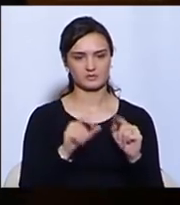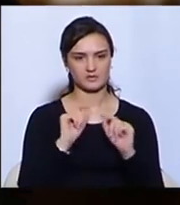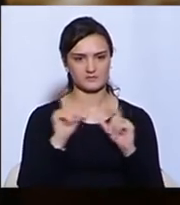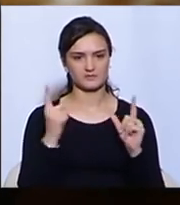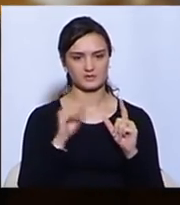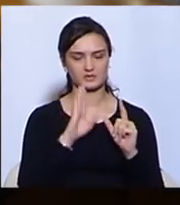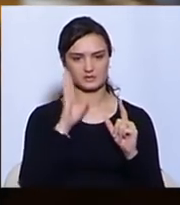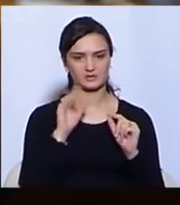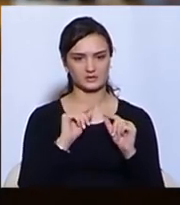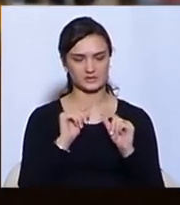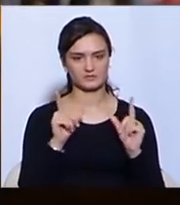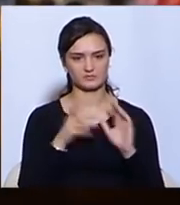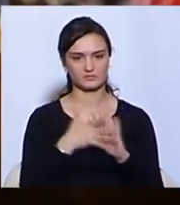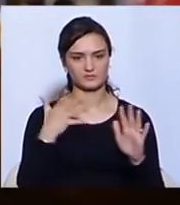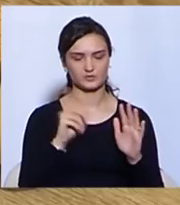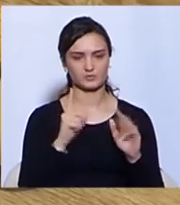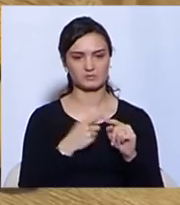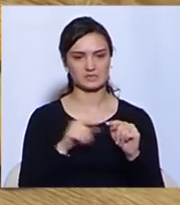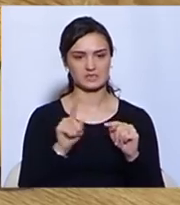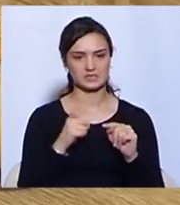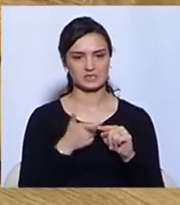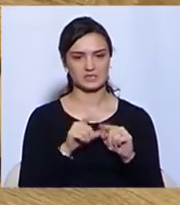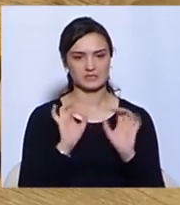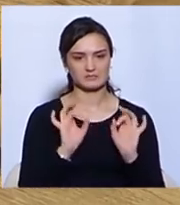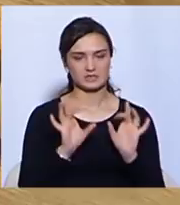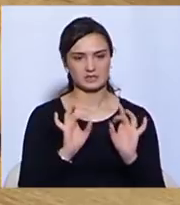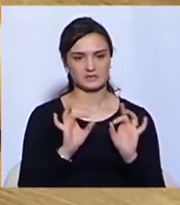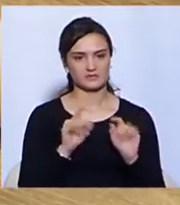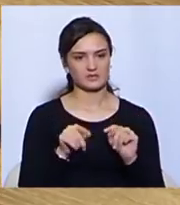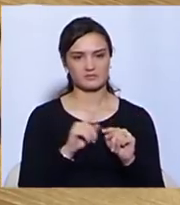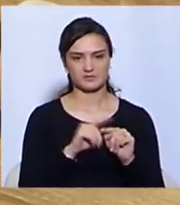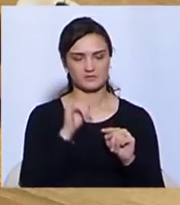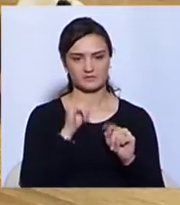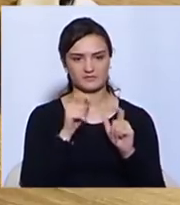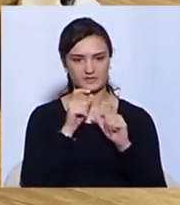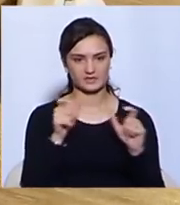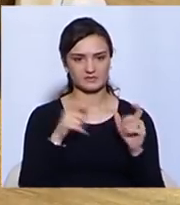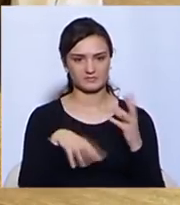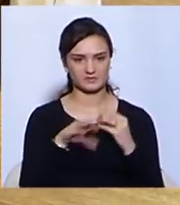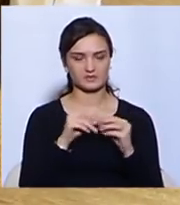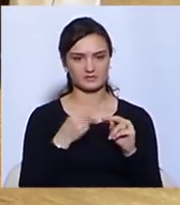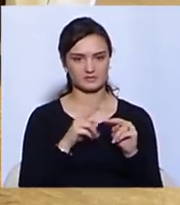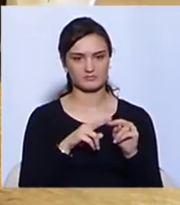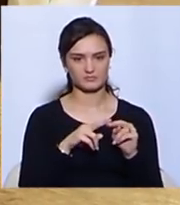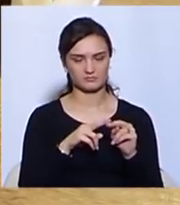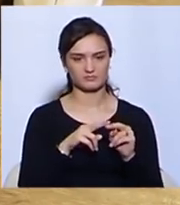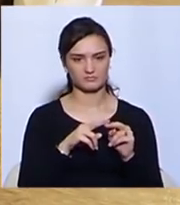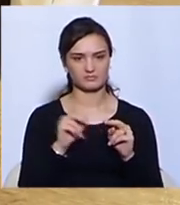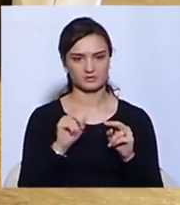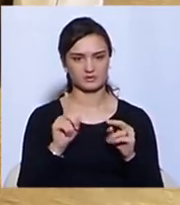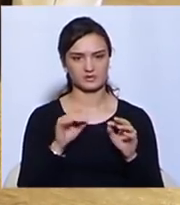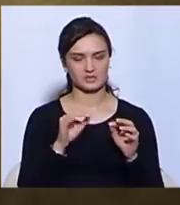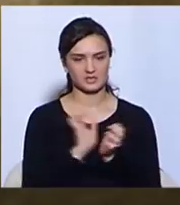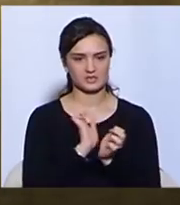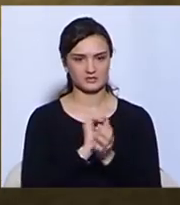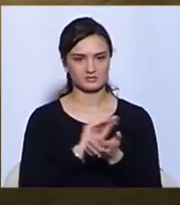გავიღვიძე ერთდილით და მივხვდი, რომ ის, რაც ძალიან მტკივა, ამას ვერ ვიყვირებ ასე ყველგან, ამიტომ ავიღე რაღაცა